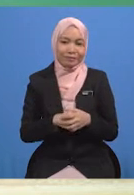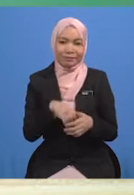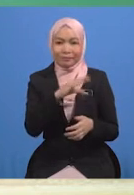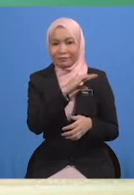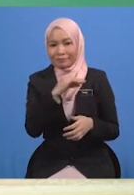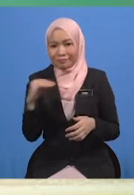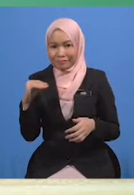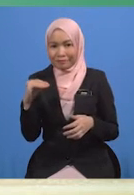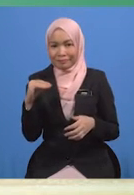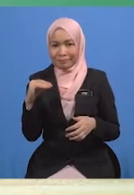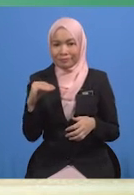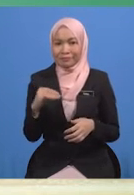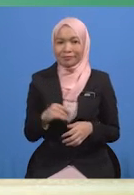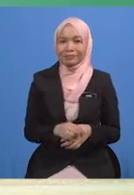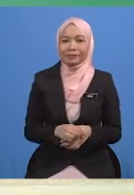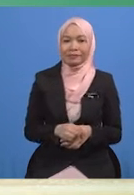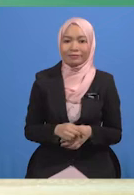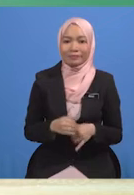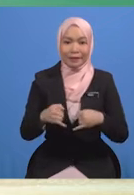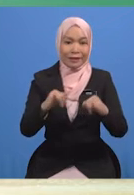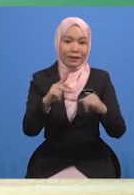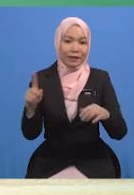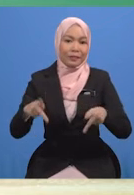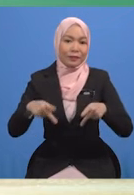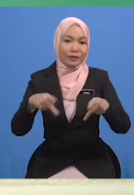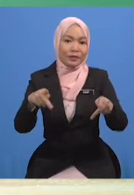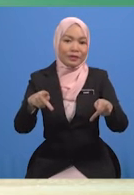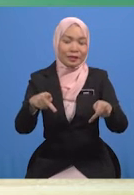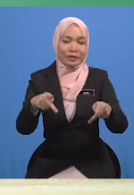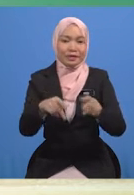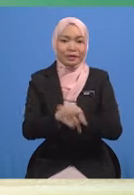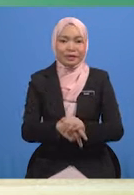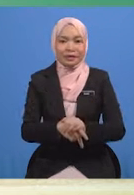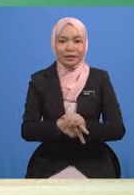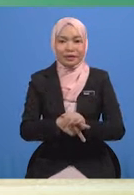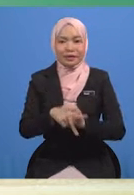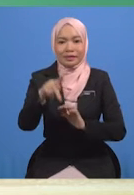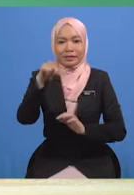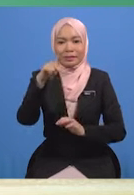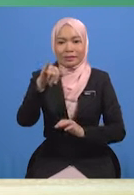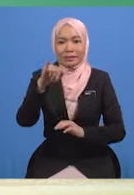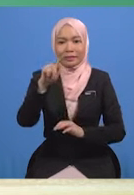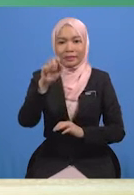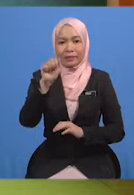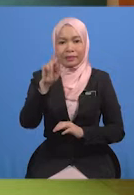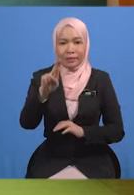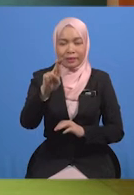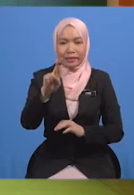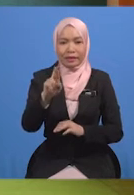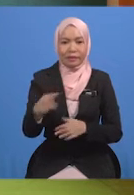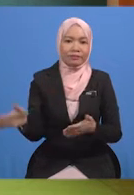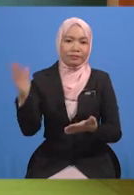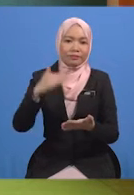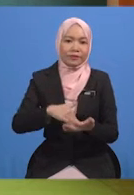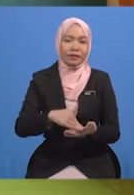dan mengamalkan proses sekitar semula. Antara langkah-langkah yang